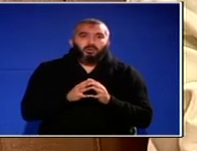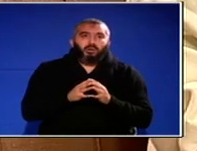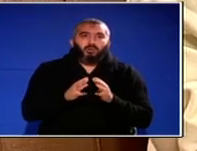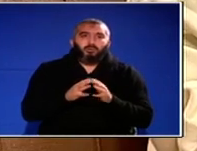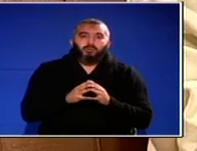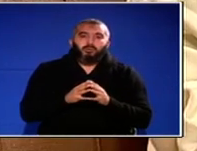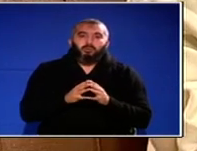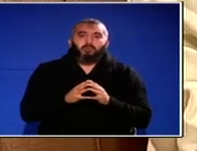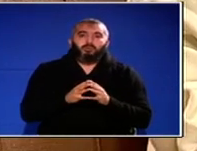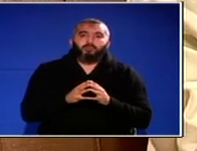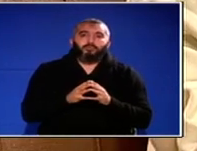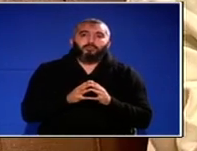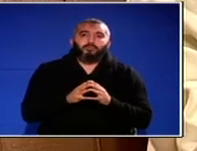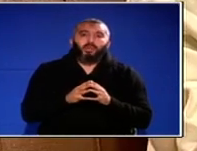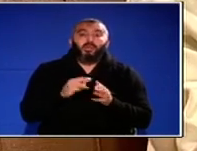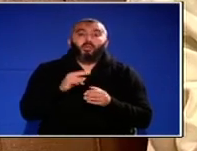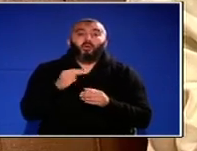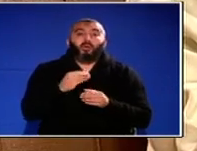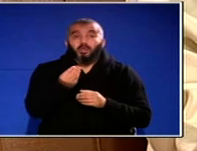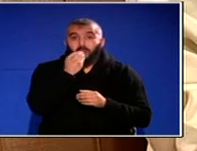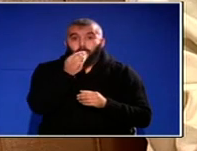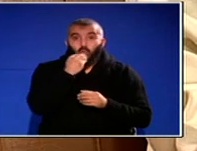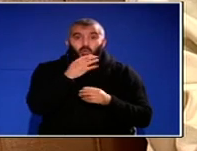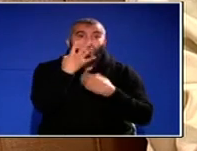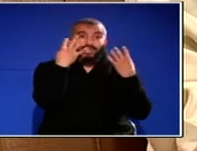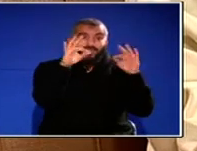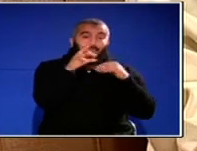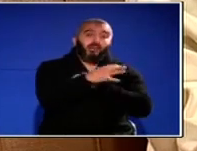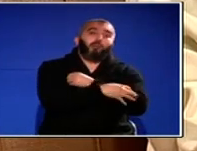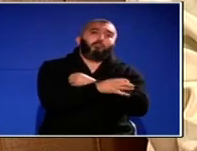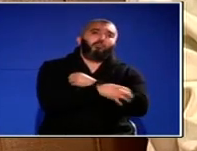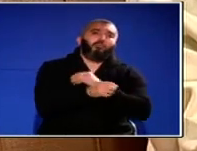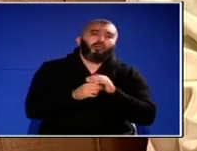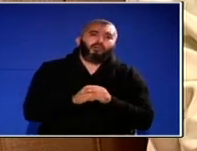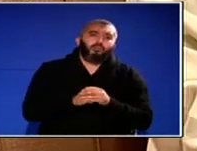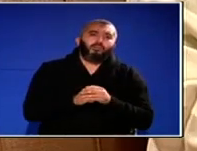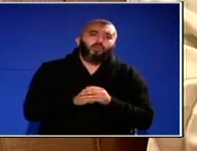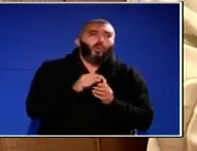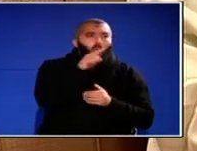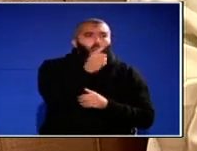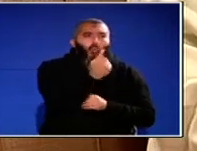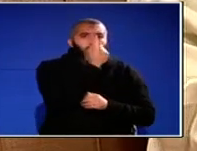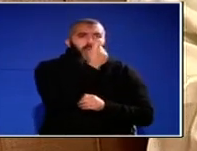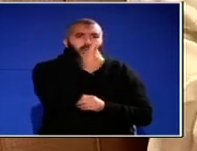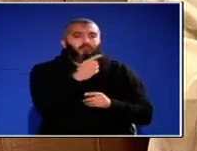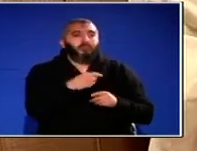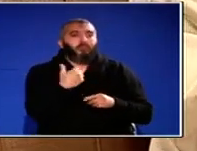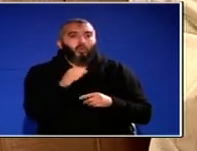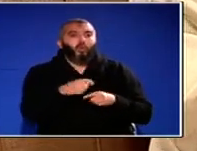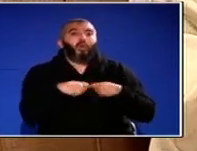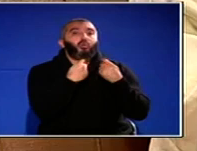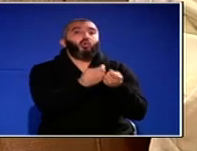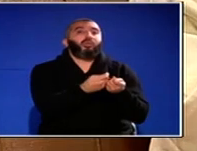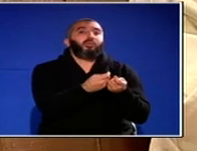أيماننا، فإننا نطعم 10 مساكين. أيوة. وإطعام المسكين أن نعطيه